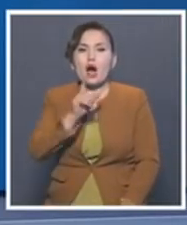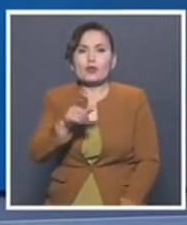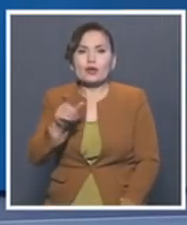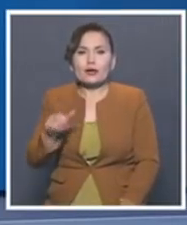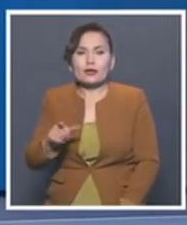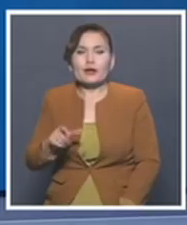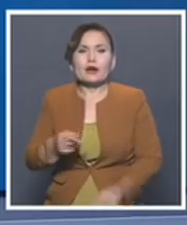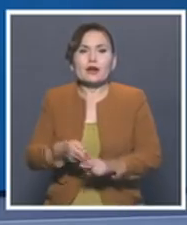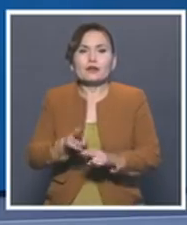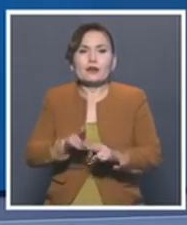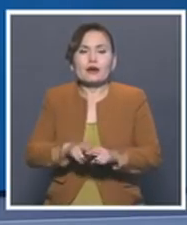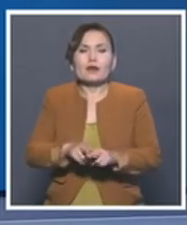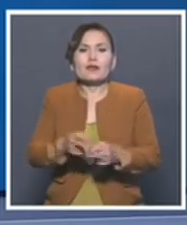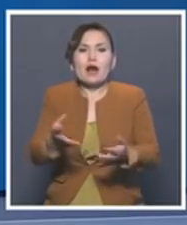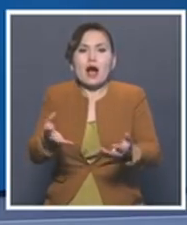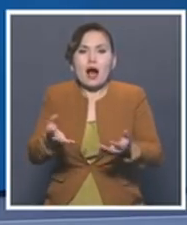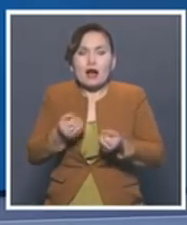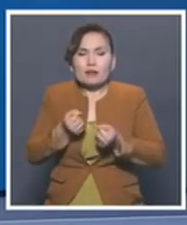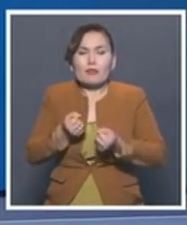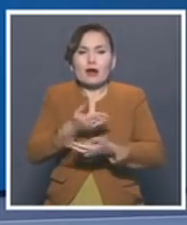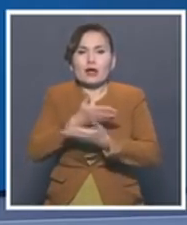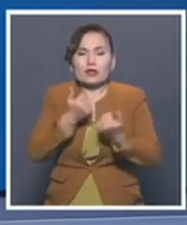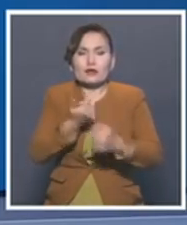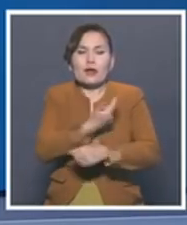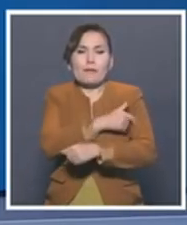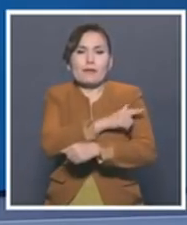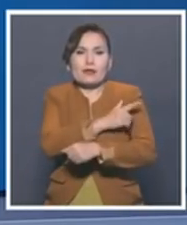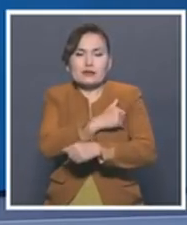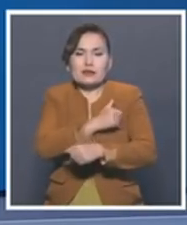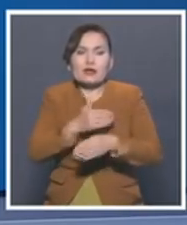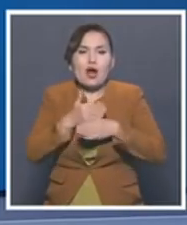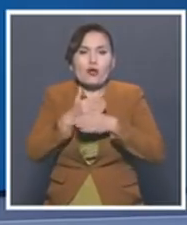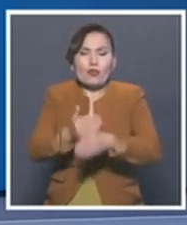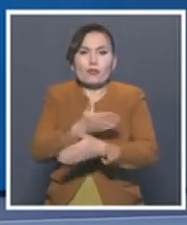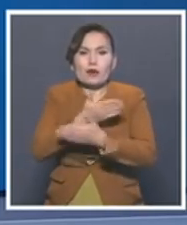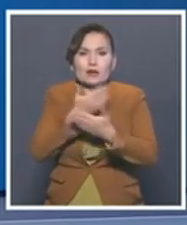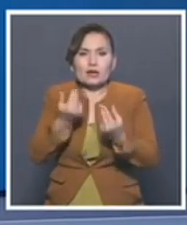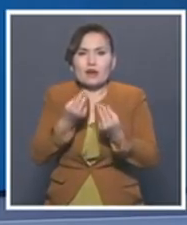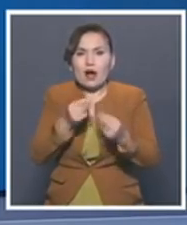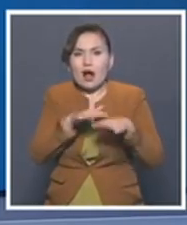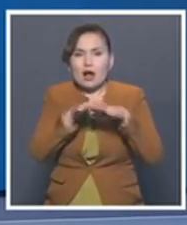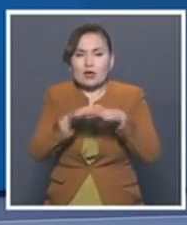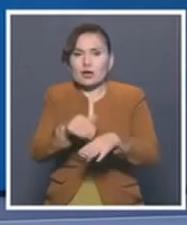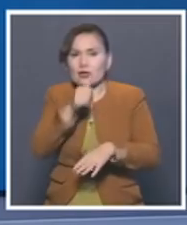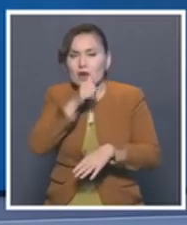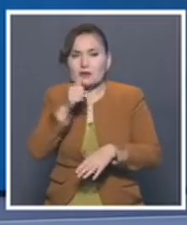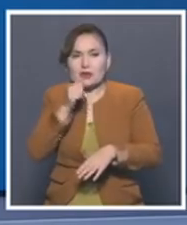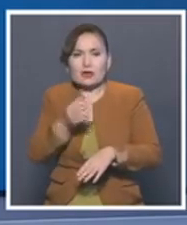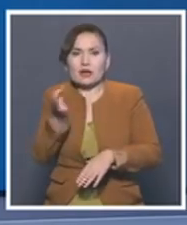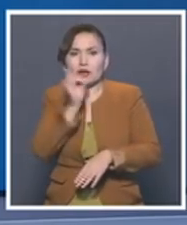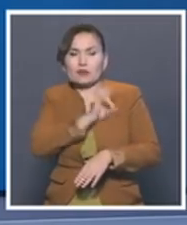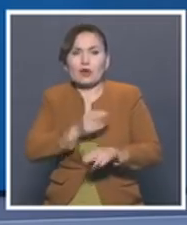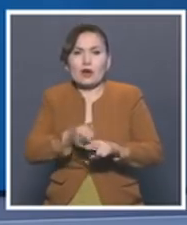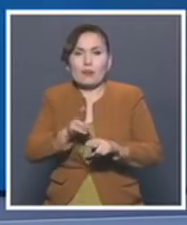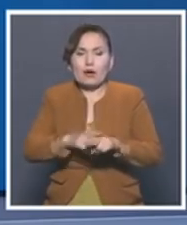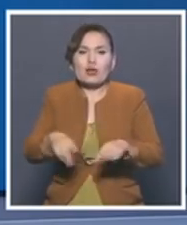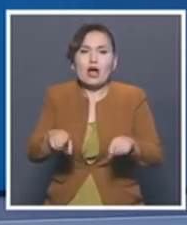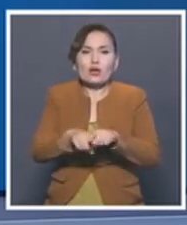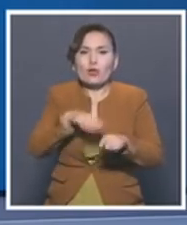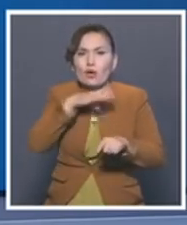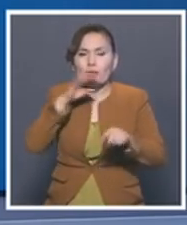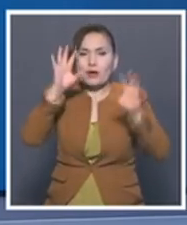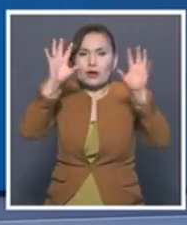Тұрғындардың алмаған медициналық көмегіне қыруар қаржы жұмсалған. Дамумед ақпараттық жүйесін пайдаланушы емдеу мекемелерінің шикілігі шығып